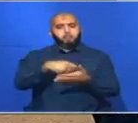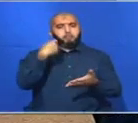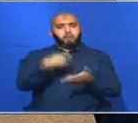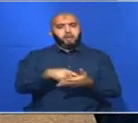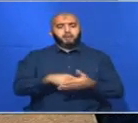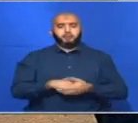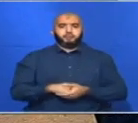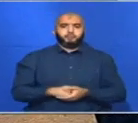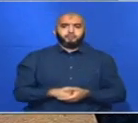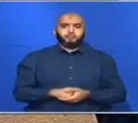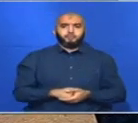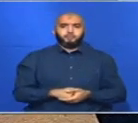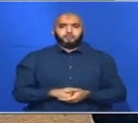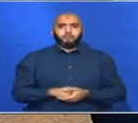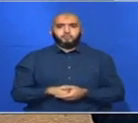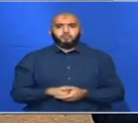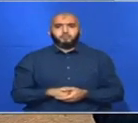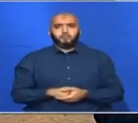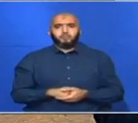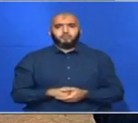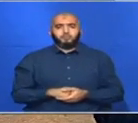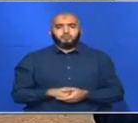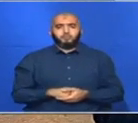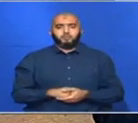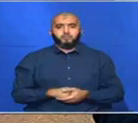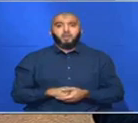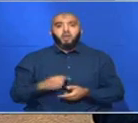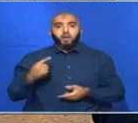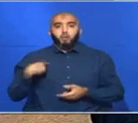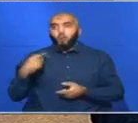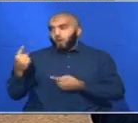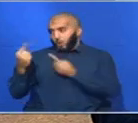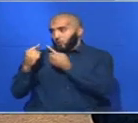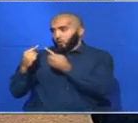سحبت اتفقتوا على انه يتحمل الديون